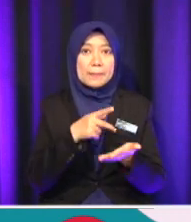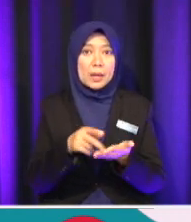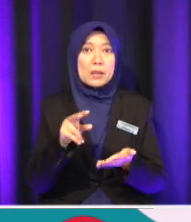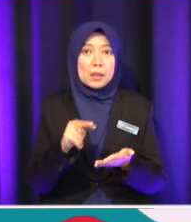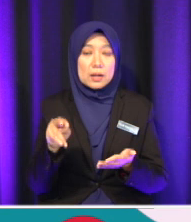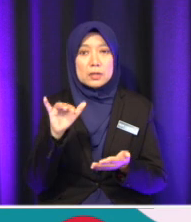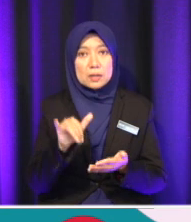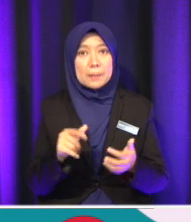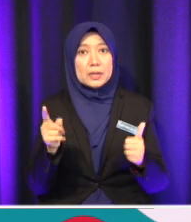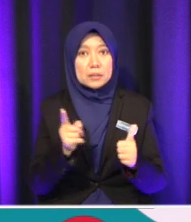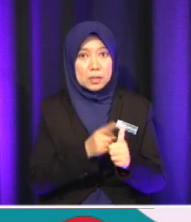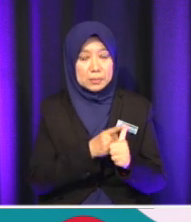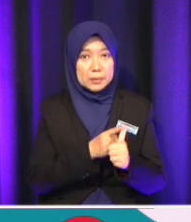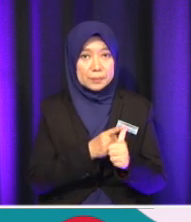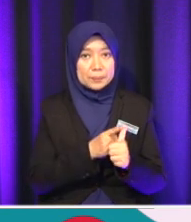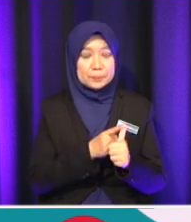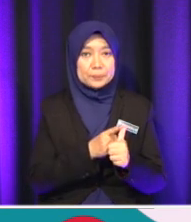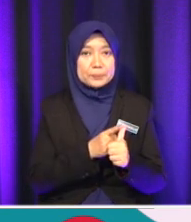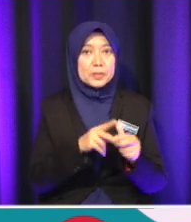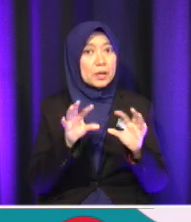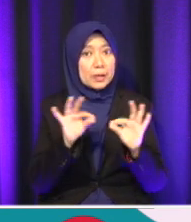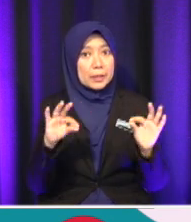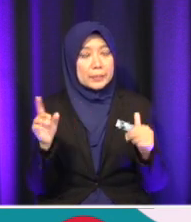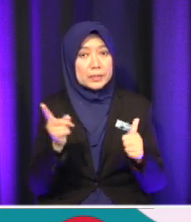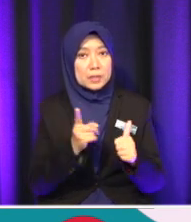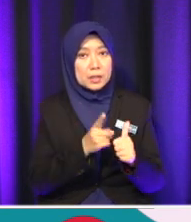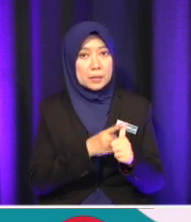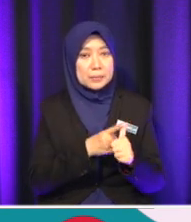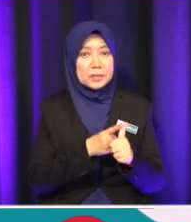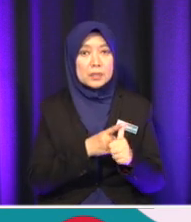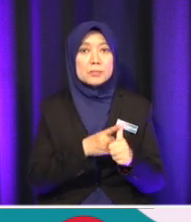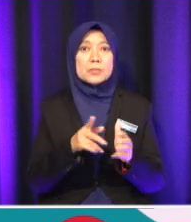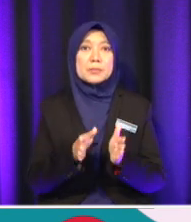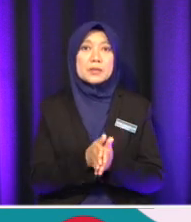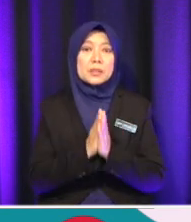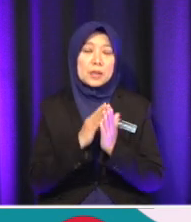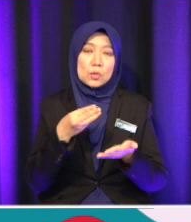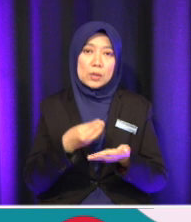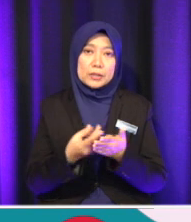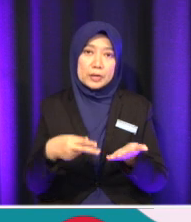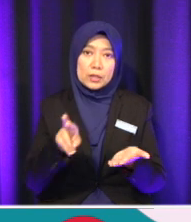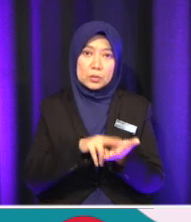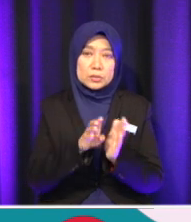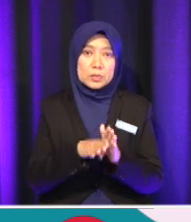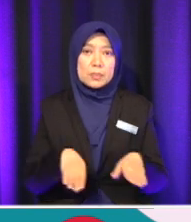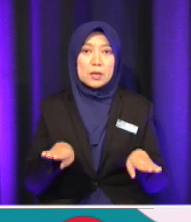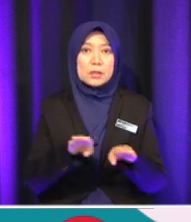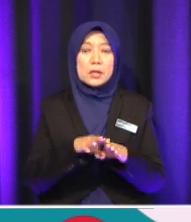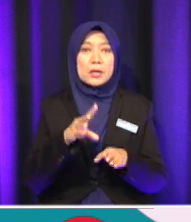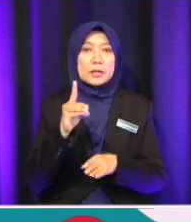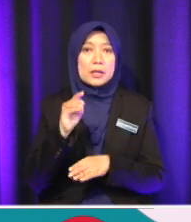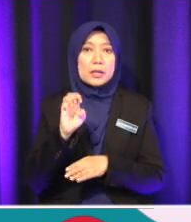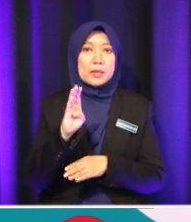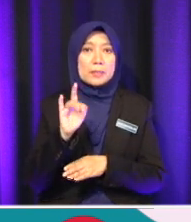pertama pernyataan pertama penerimaan keuangan dari luar negara di record sebagai butiran debit